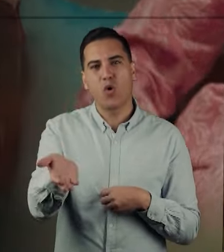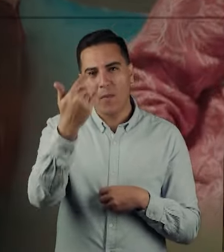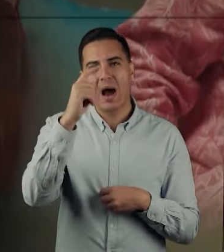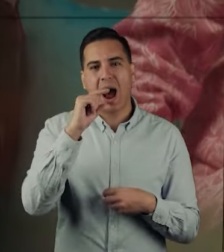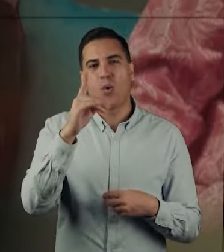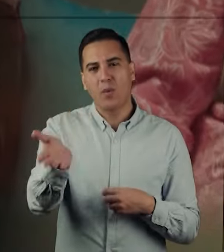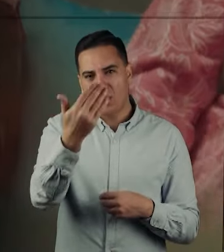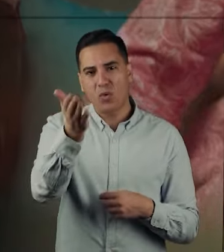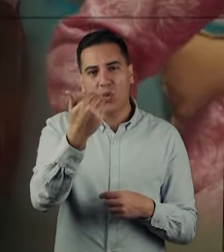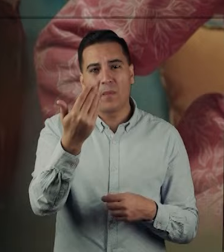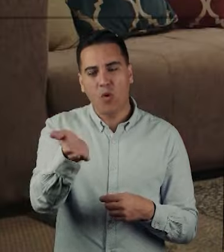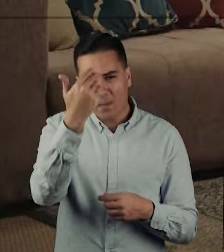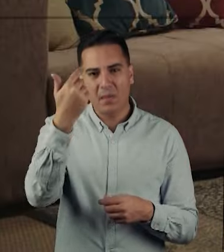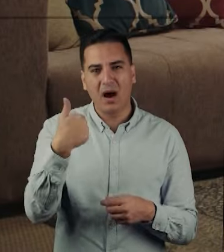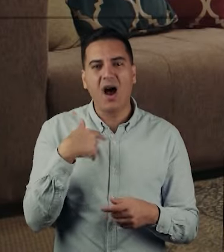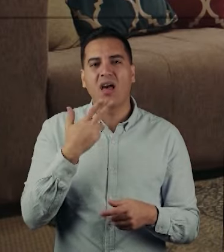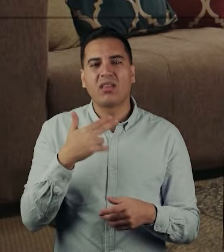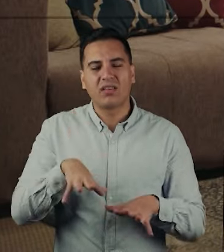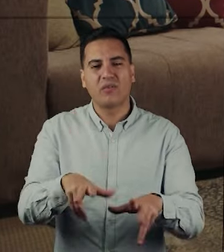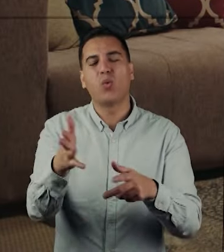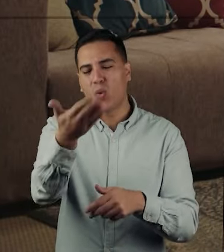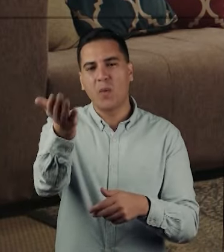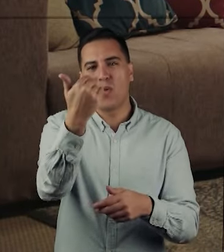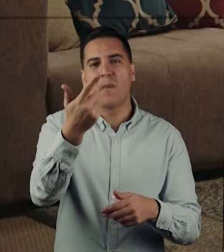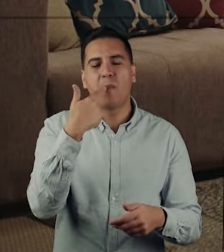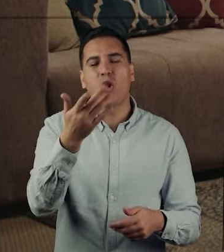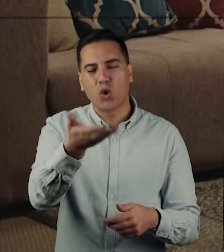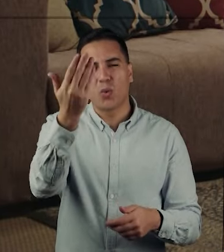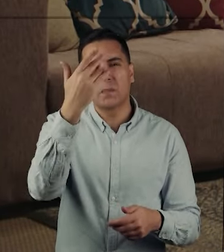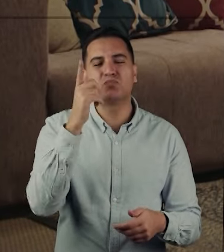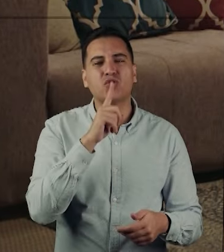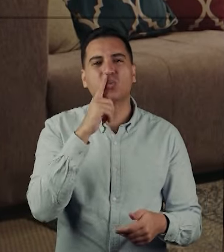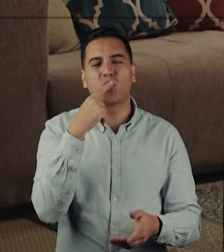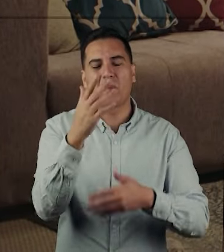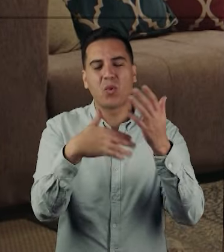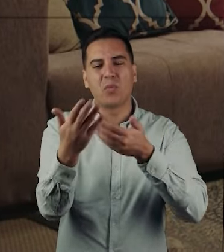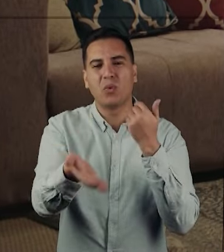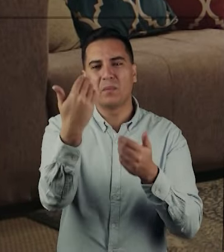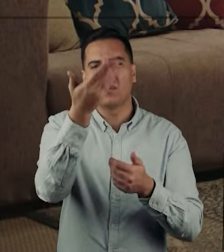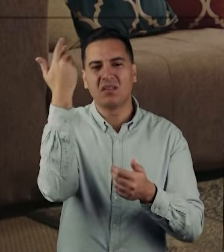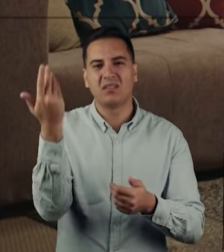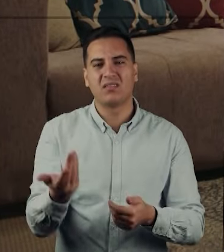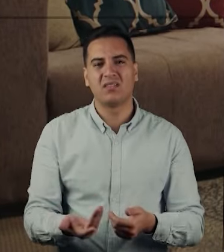البديع، قوم سيب القهوة دي وقوم، قوم خلينا ننظف مكان. اروح فين؟ قوم بقول لك. ماشي